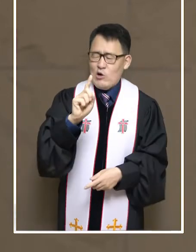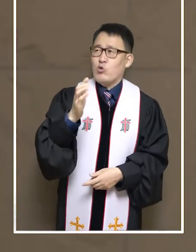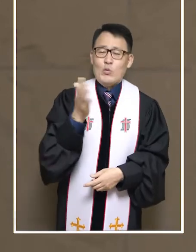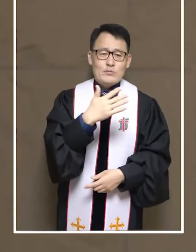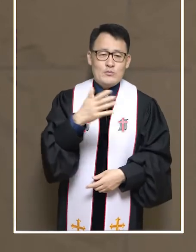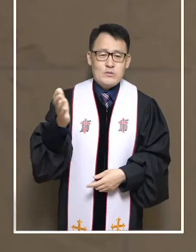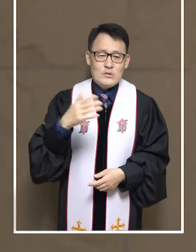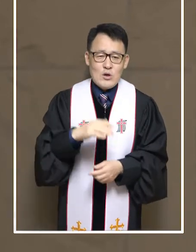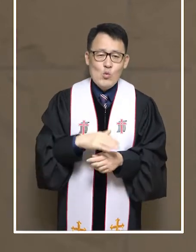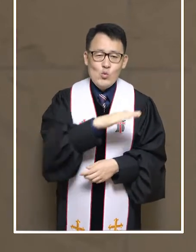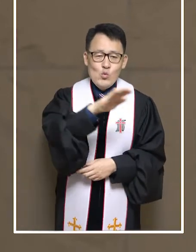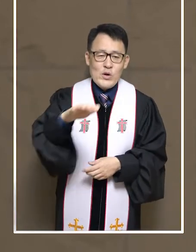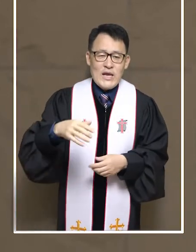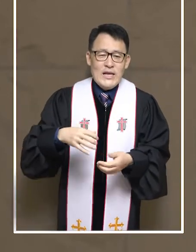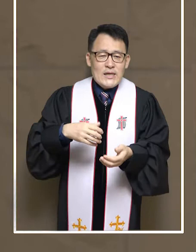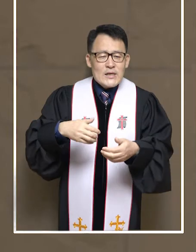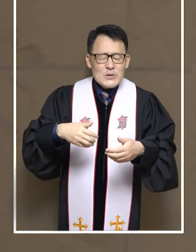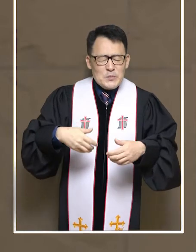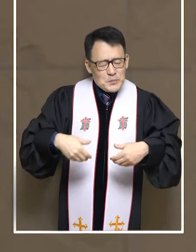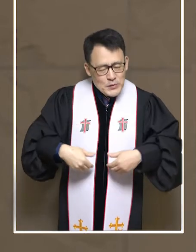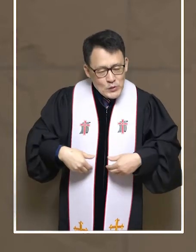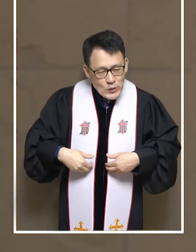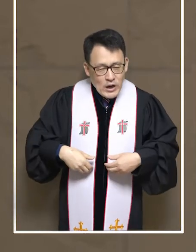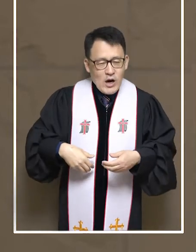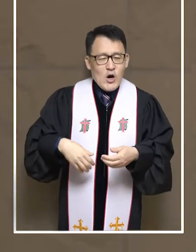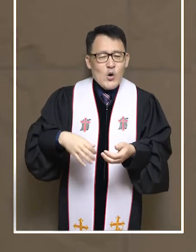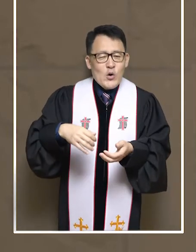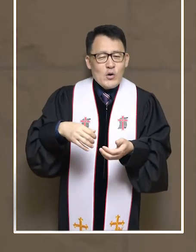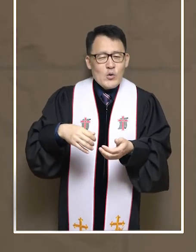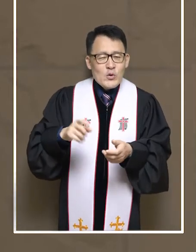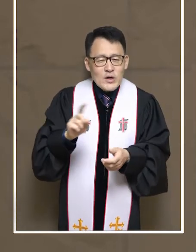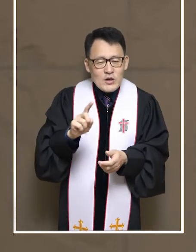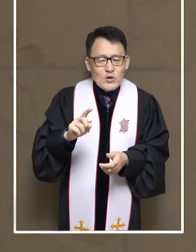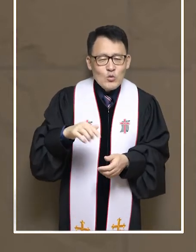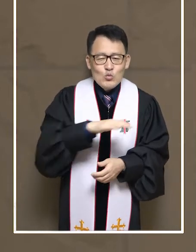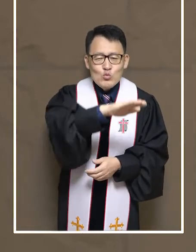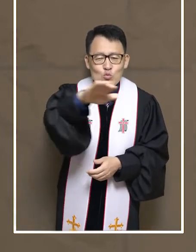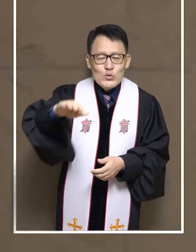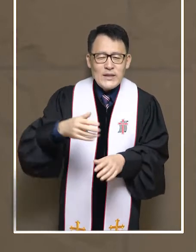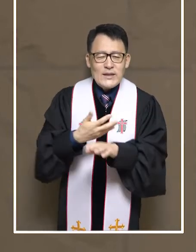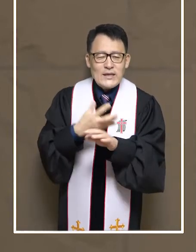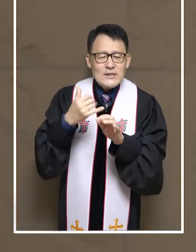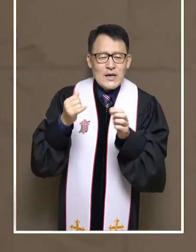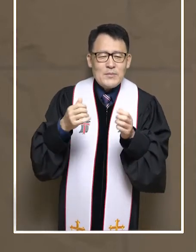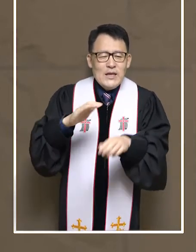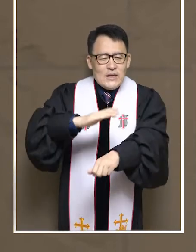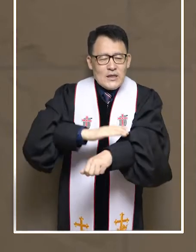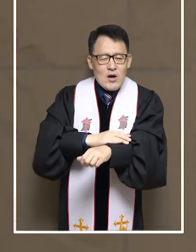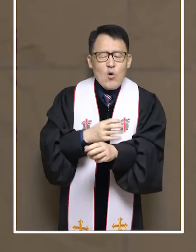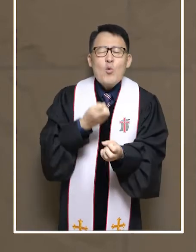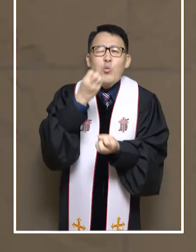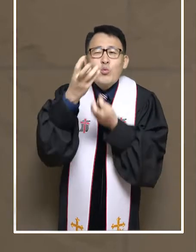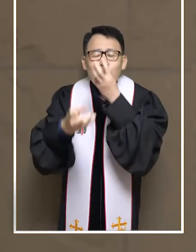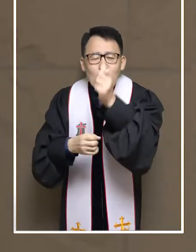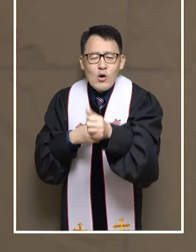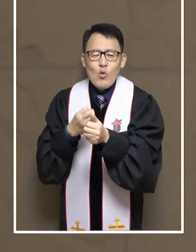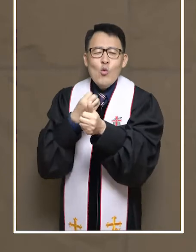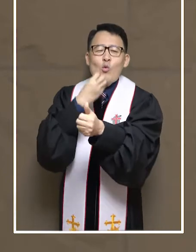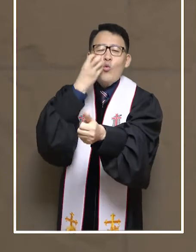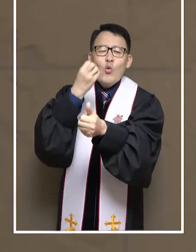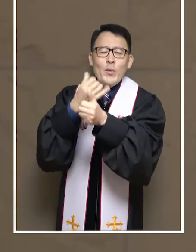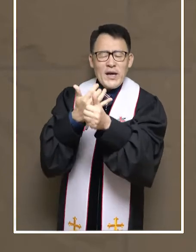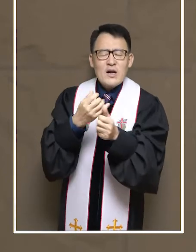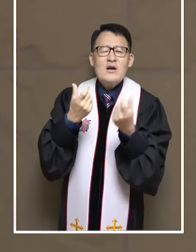장이 없었다. 우리에게 쓰라고 요구해 오는 것이라곤 우리 자신들과 다른 사람들의